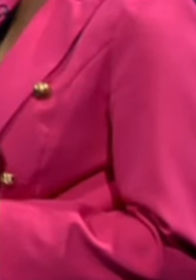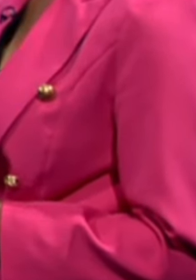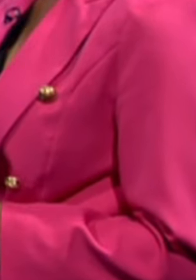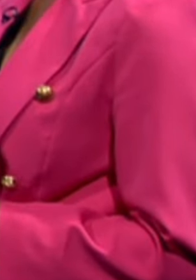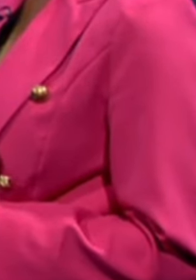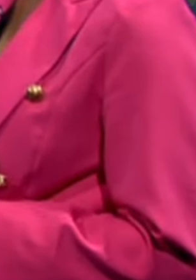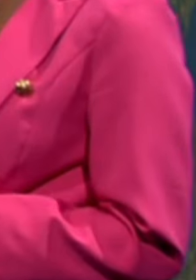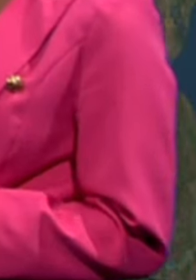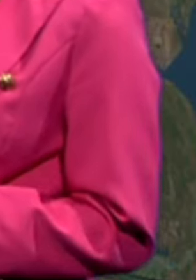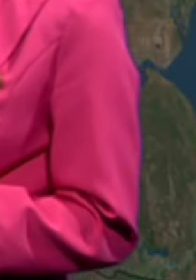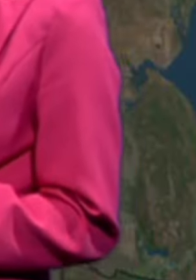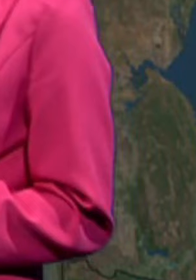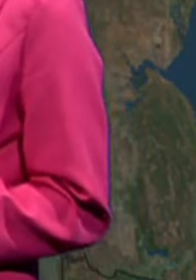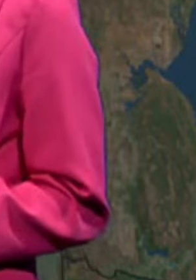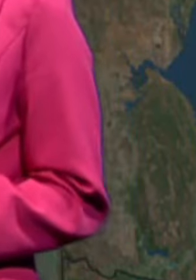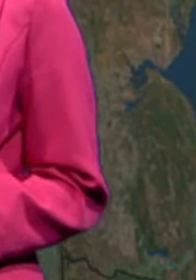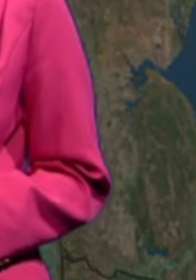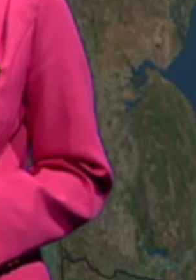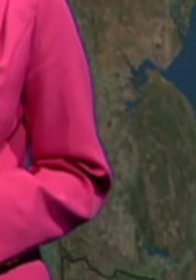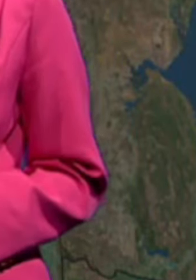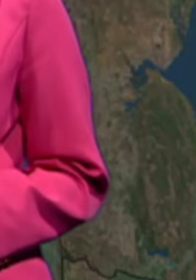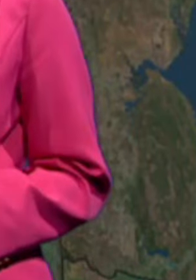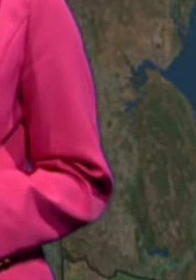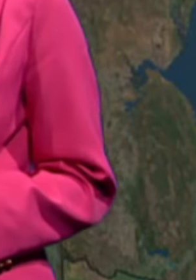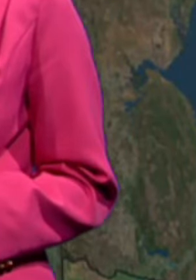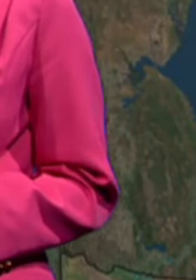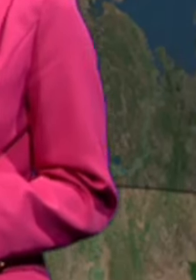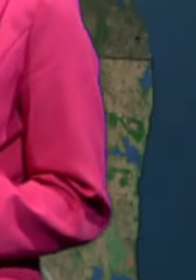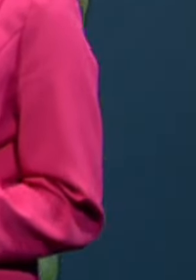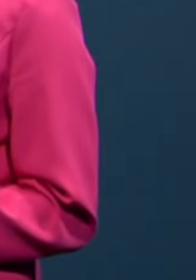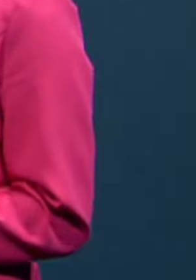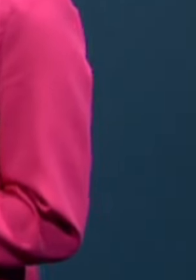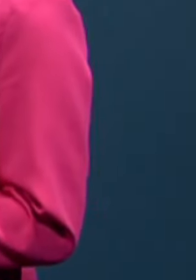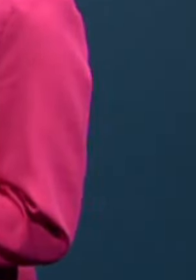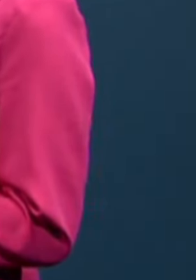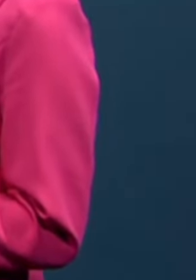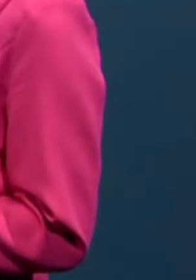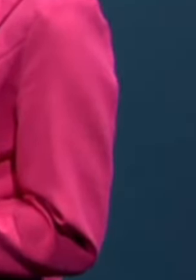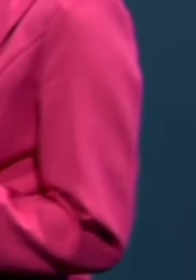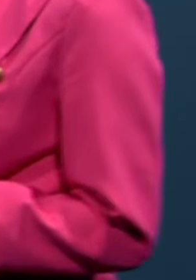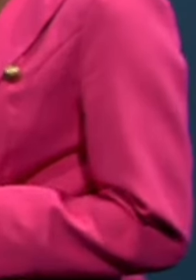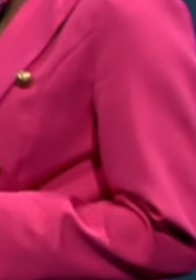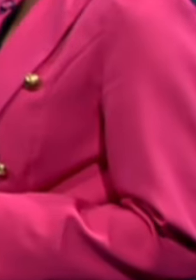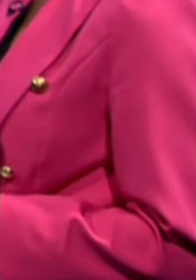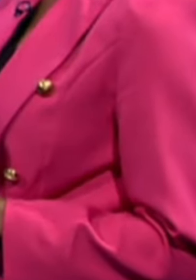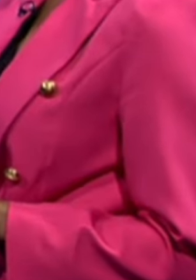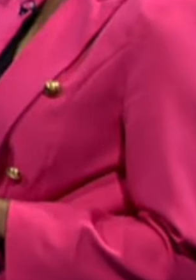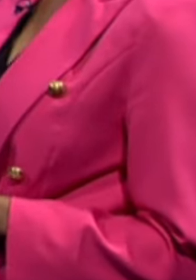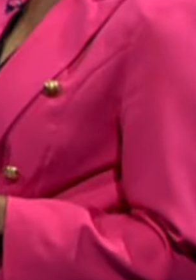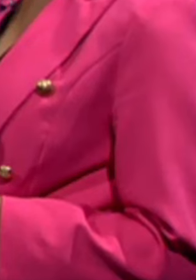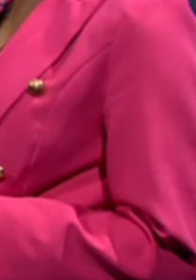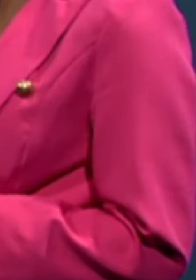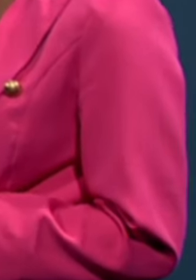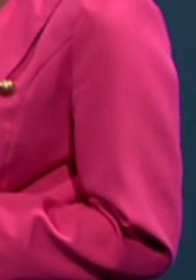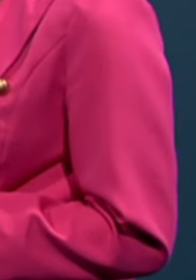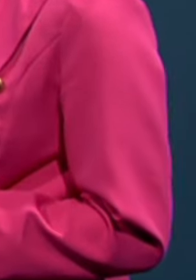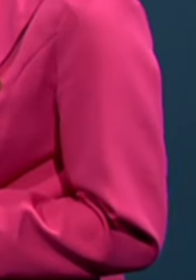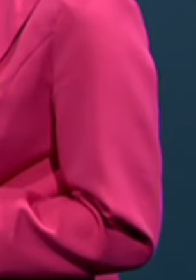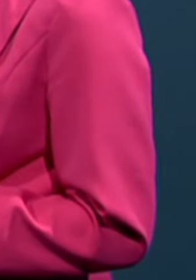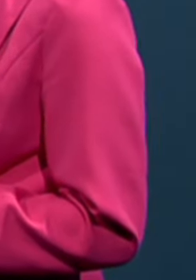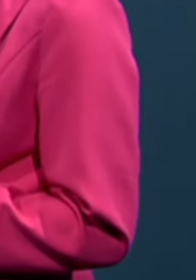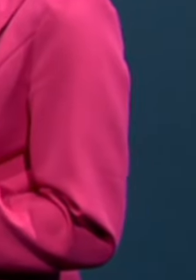le 23 Sekunda ke re gata di le 15 go ya go di le 25 KwaZulu Natal go tla nna le pula Port Shepstone ka di gata